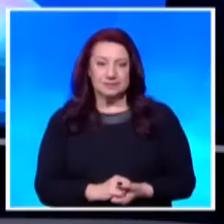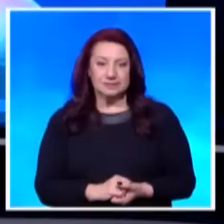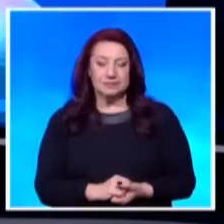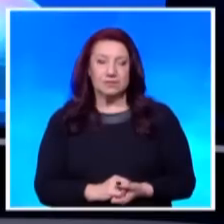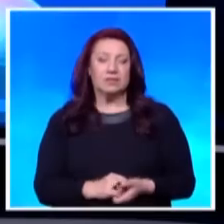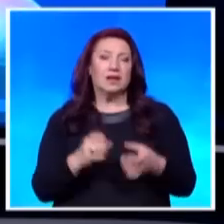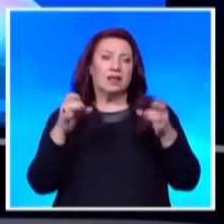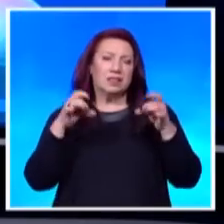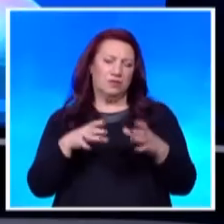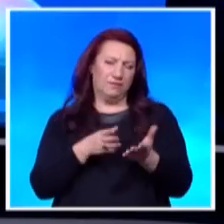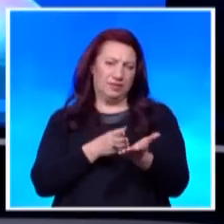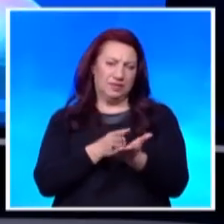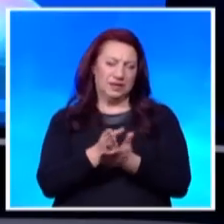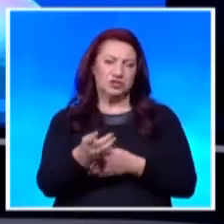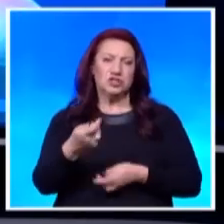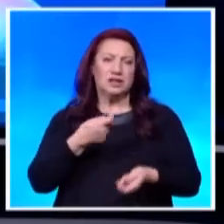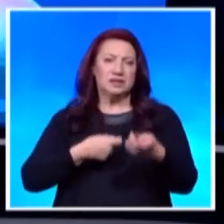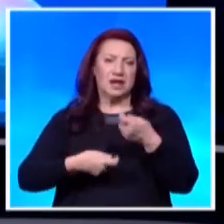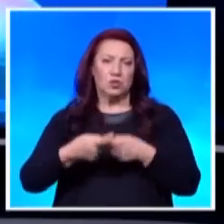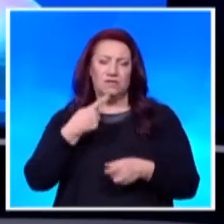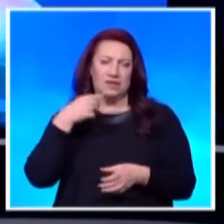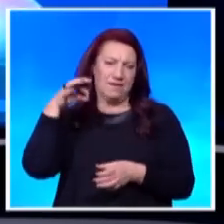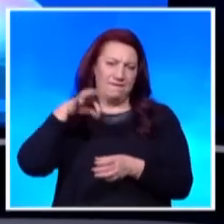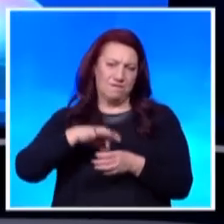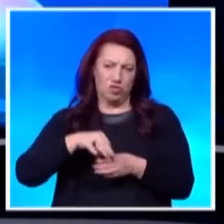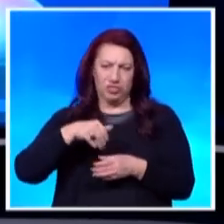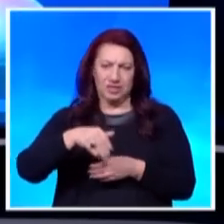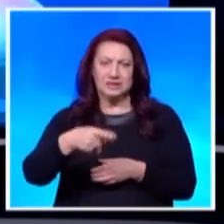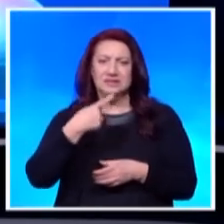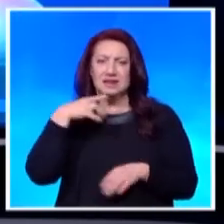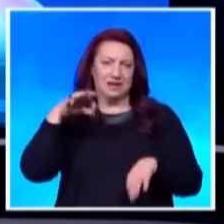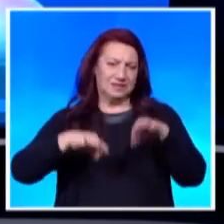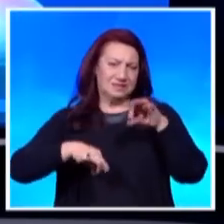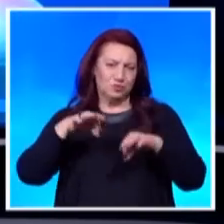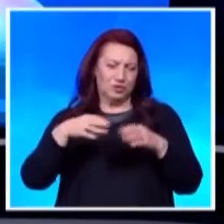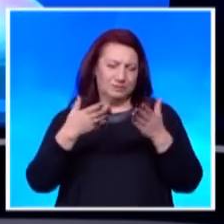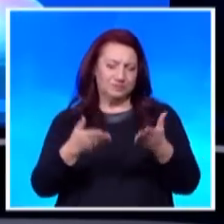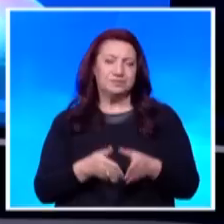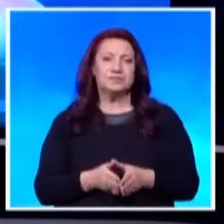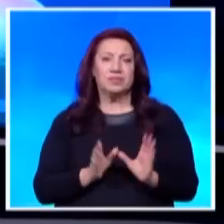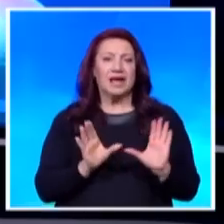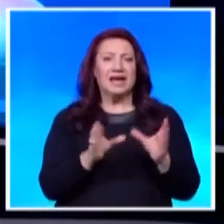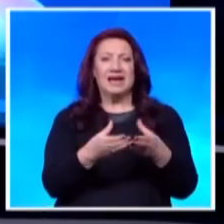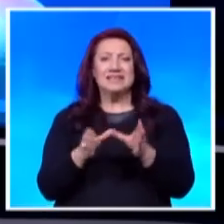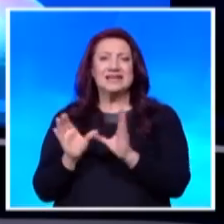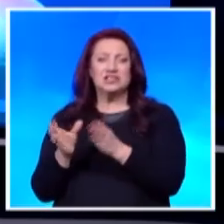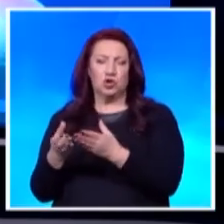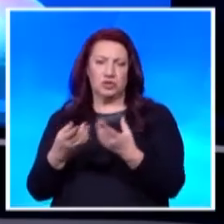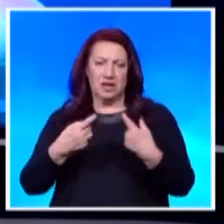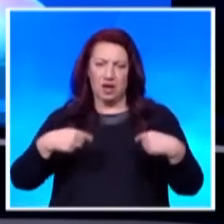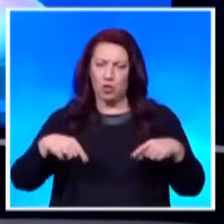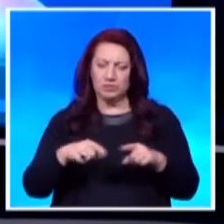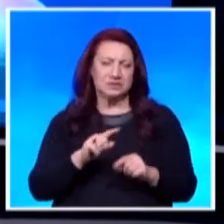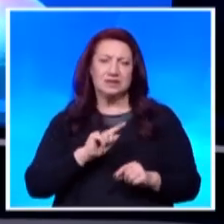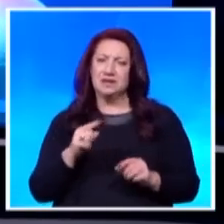Нови схеми в търговията с вод за предстоящите избори открива полицията. Секционните комисии няма да са длъжни да показват